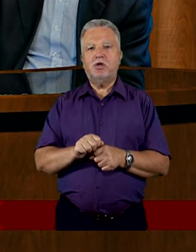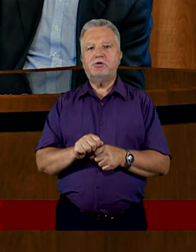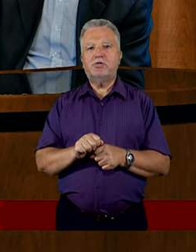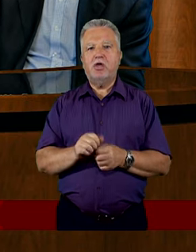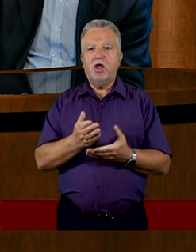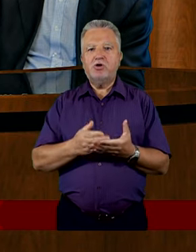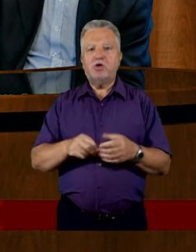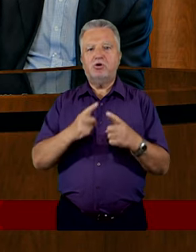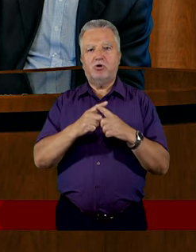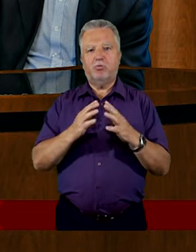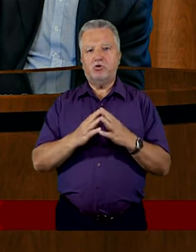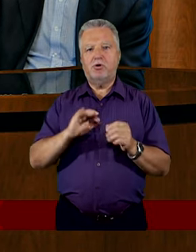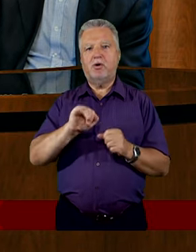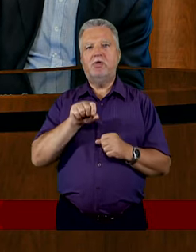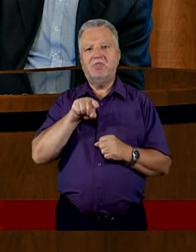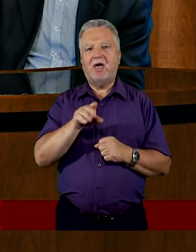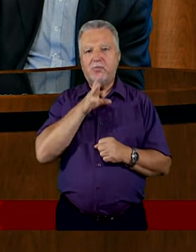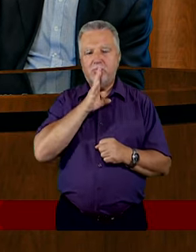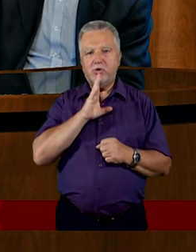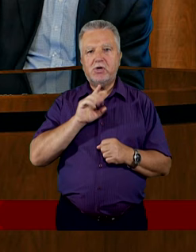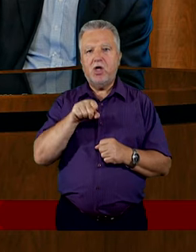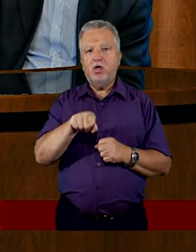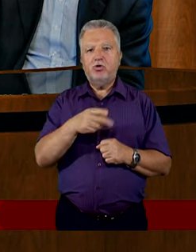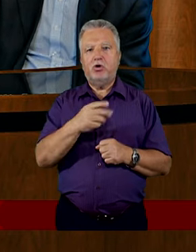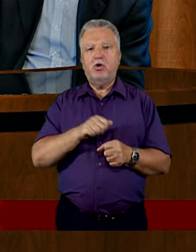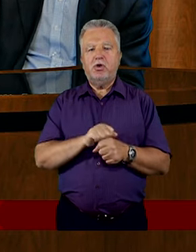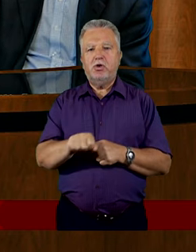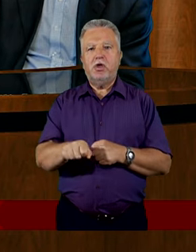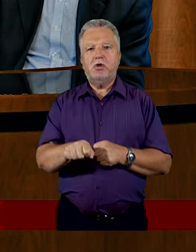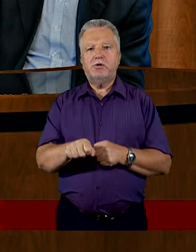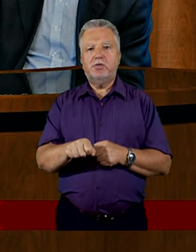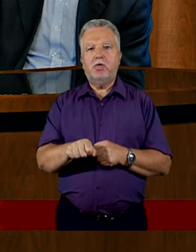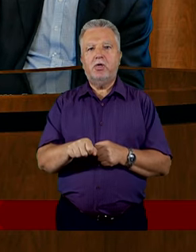członkiem Kościoła i ta misja to nie jest